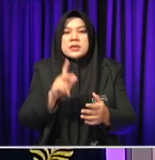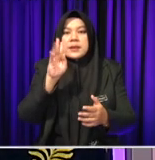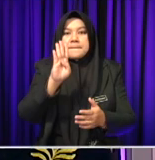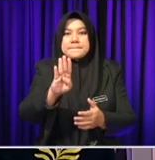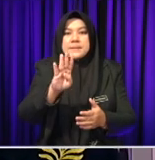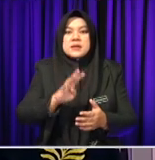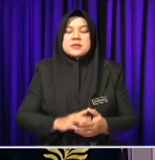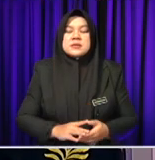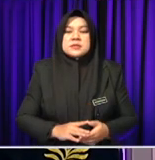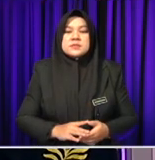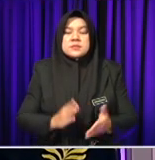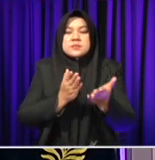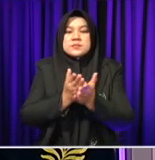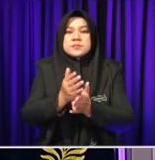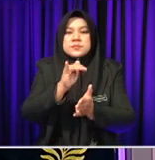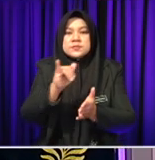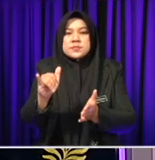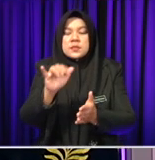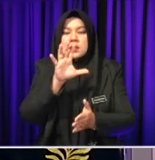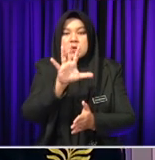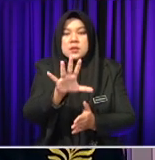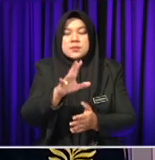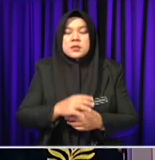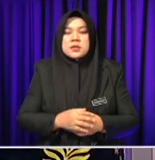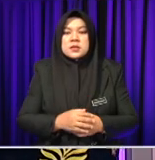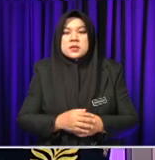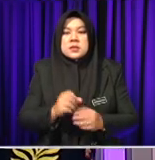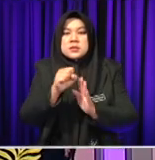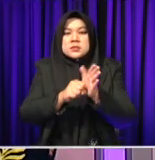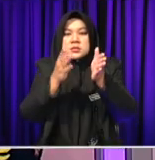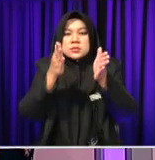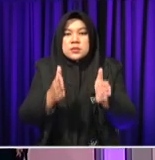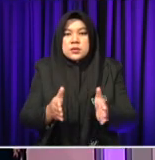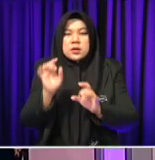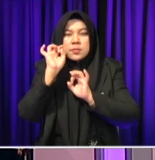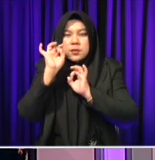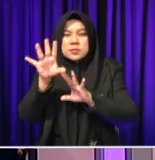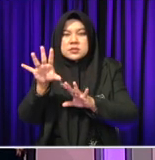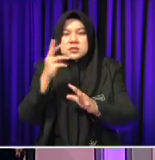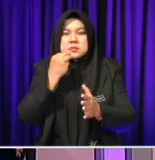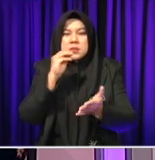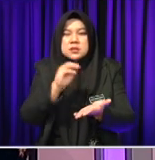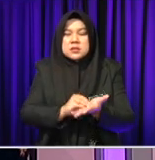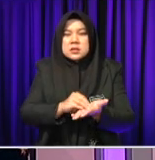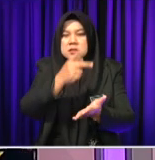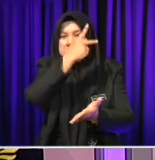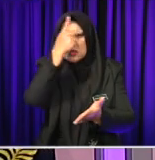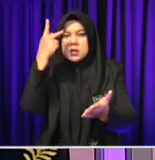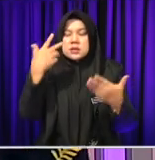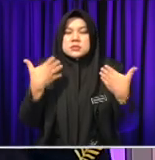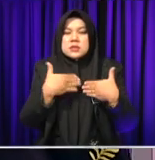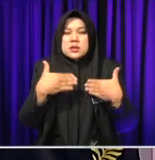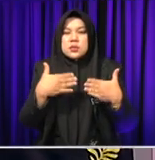Baiklah seterusnya golongan yang kelima ialah seseorang yang membenci maksiat kerana takut